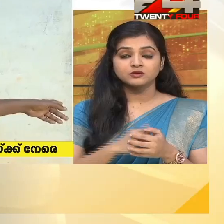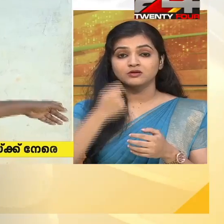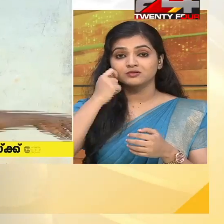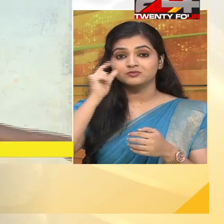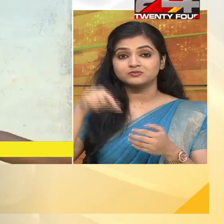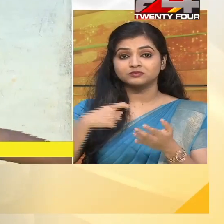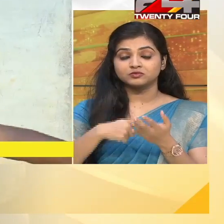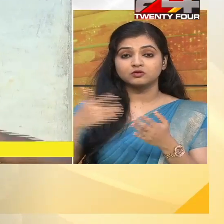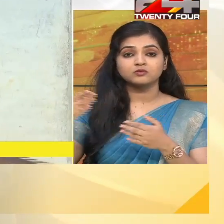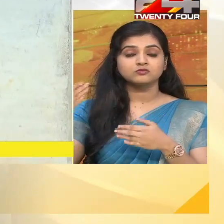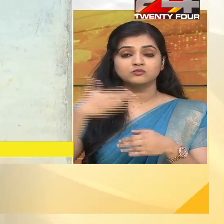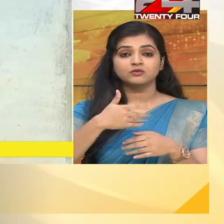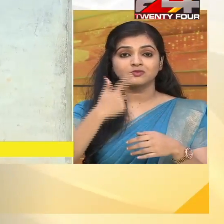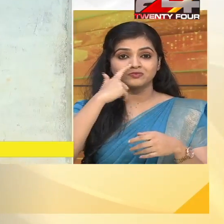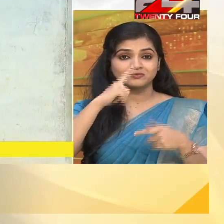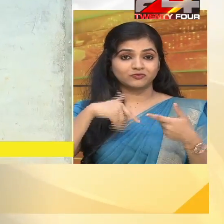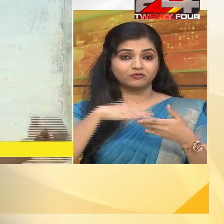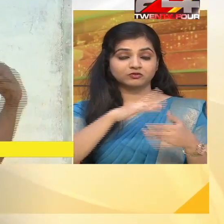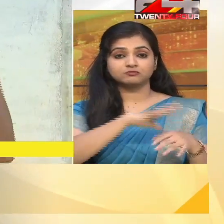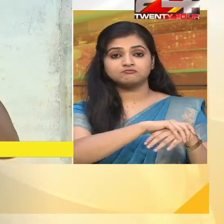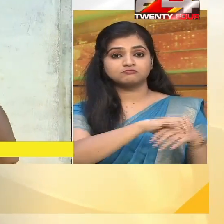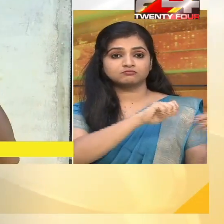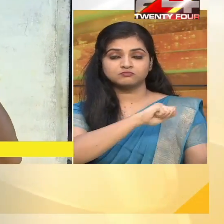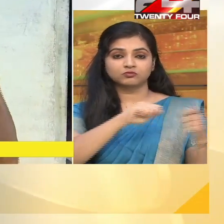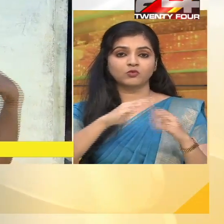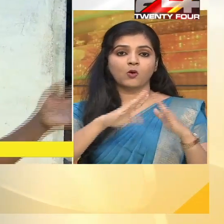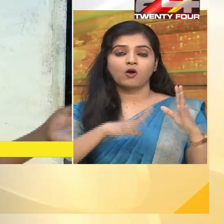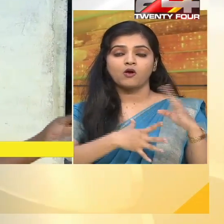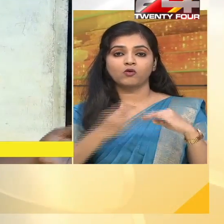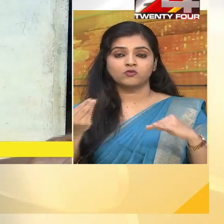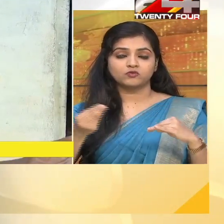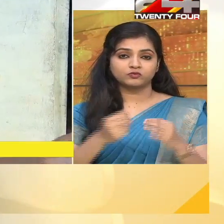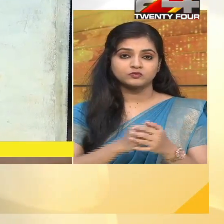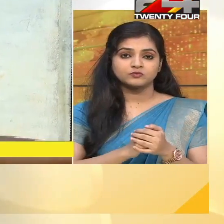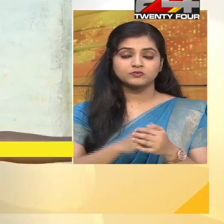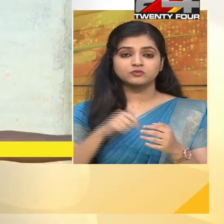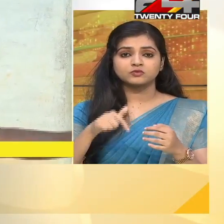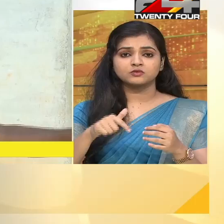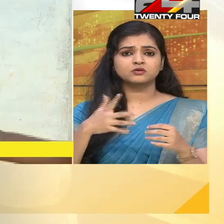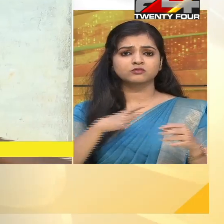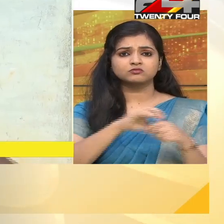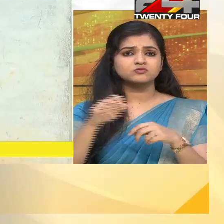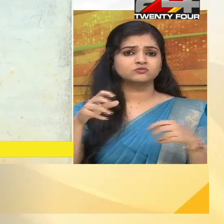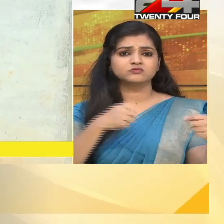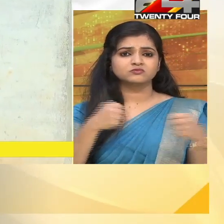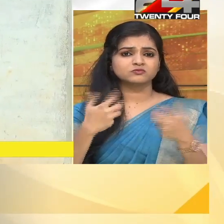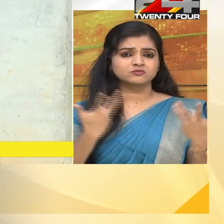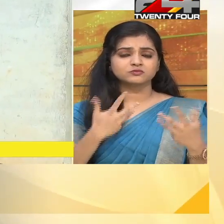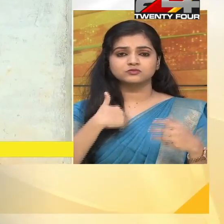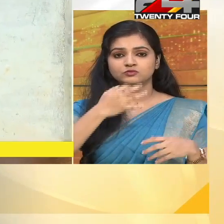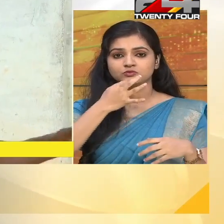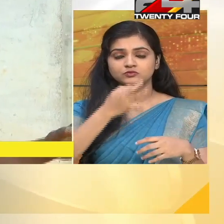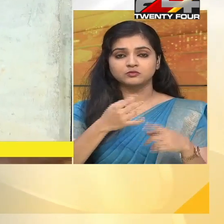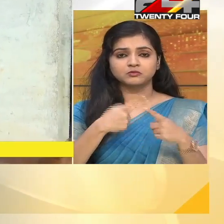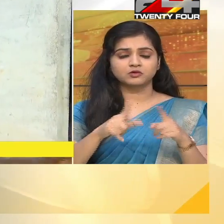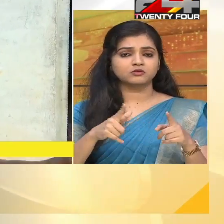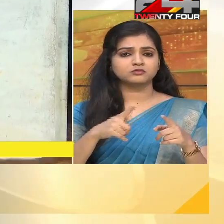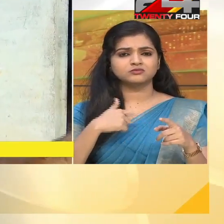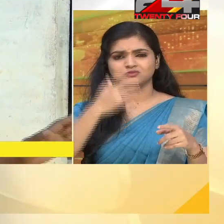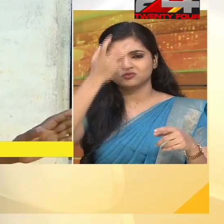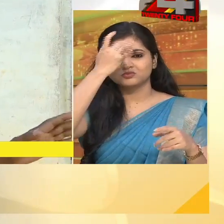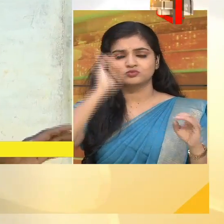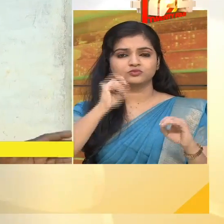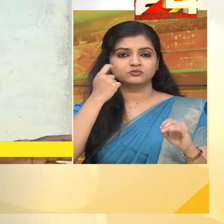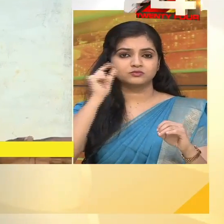വന്ന് പരിക്കാതെ ഇവിടെ വലിച്ചാരിച്ച് പുറത്തോട്ട് ഇറങ്ങി ഇറക്കിങ്ങനെ ഉടുപ്പ് പിടിച്ചിരിക്കുമായിരുന്നു. ഞാൻ ഇങ്ങനെ കാണിക്കുന്ന വിടാന്ന് പറഞ്ഞു. ഏ കുഴപ്പമൊന്നും ഇല്ല ഏട്ടാന്ന്